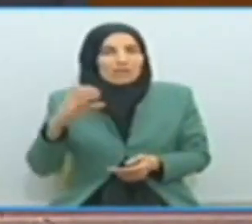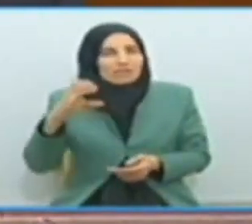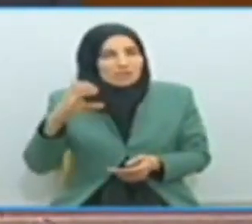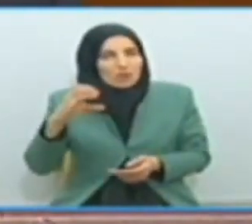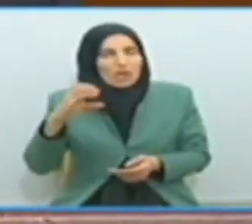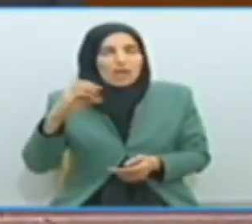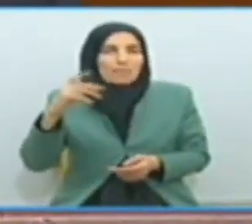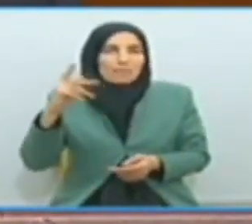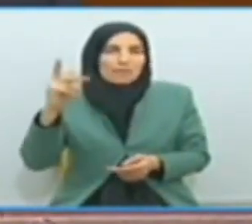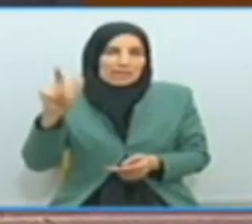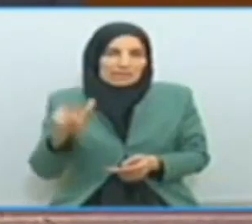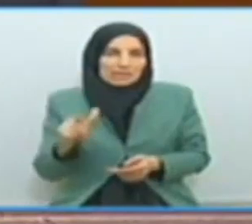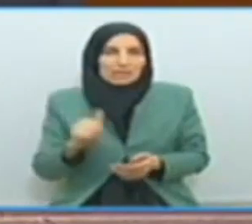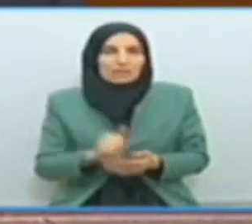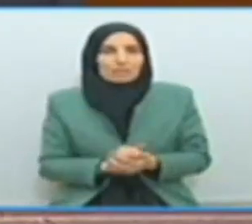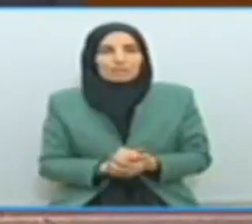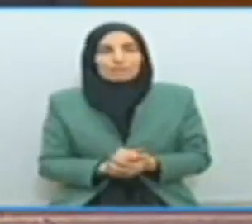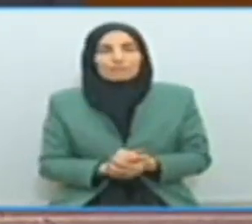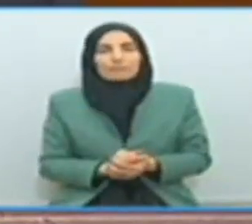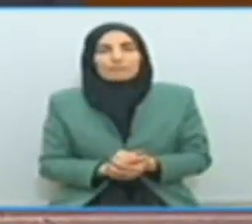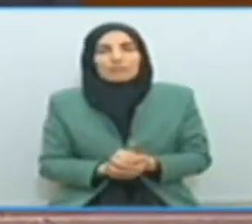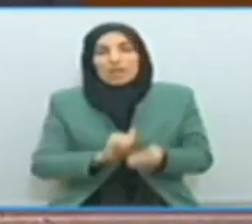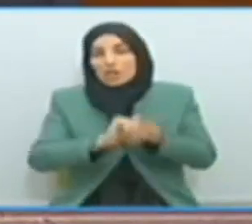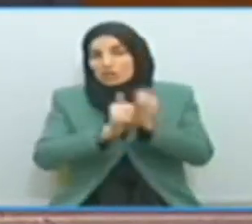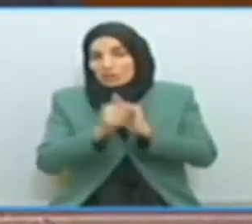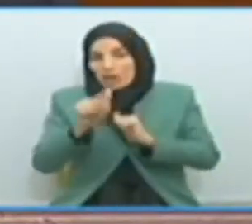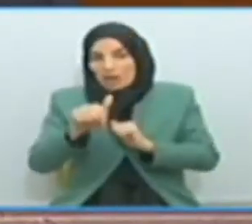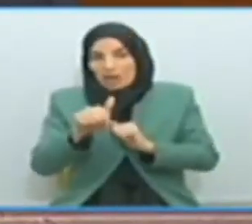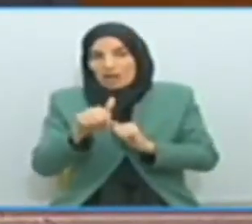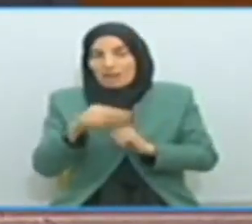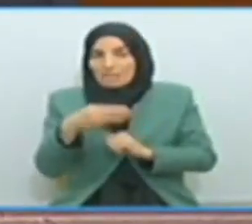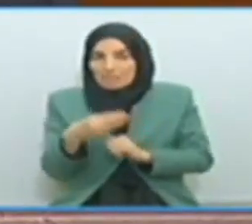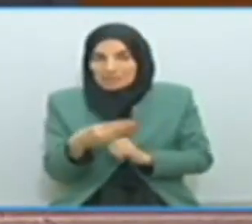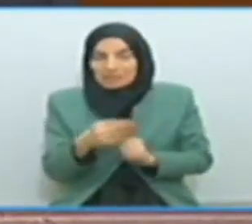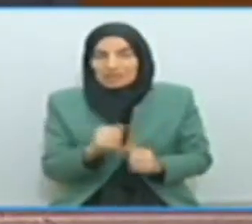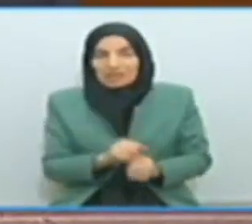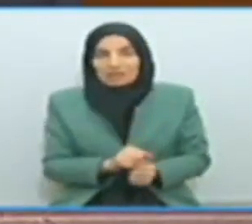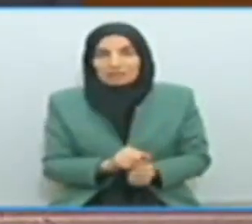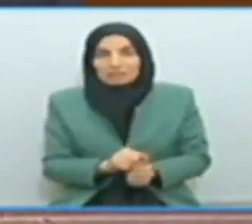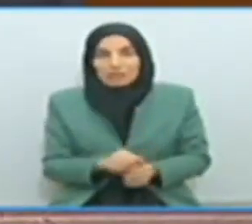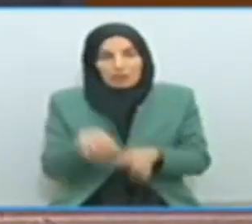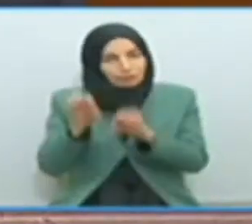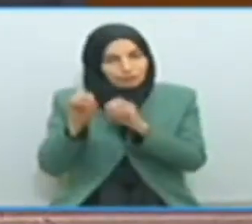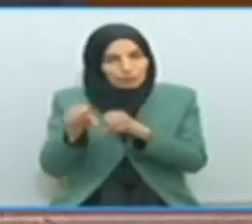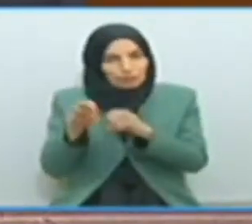مرحلة التعليم الابتدائي تعتبر التربية البدنية مادة تعليمية وهي تدرس